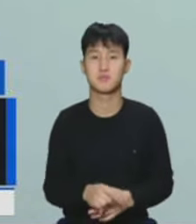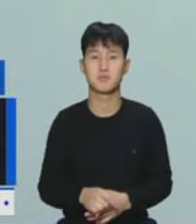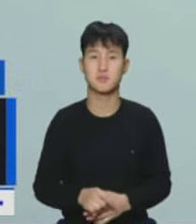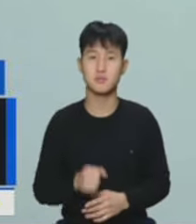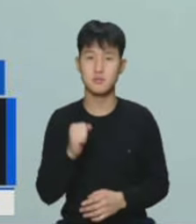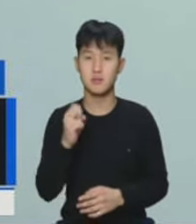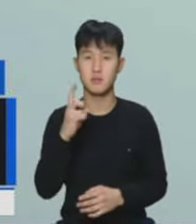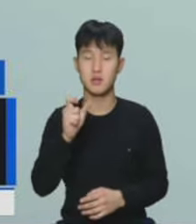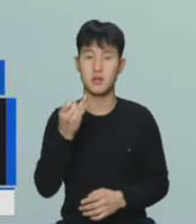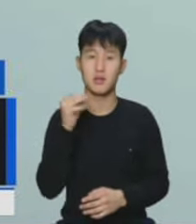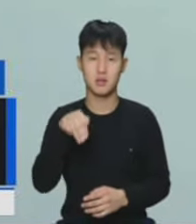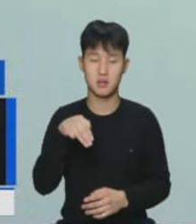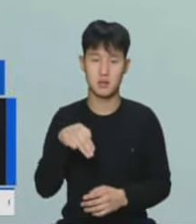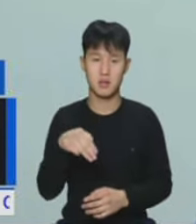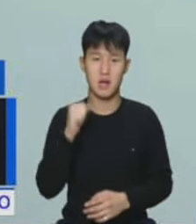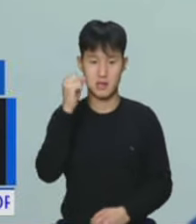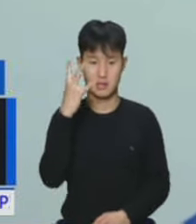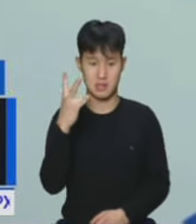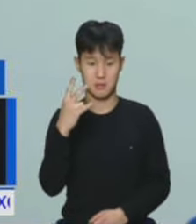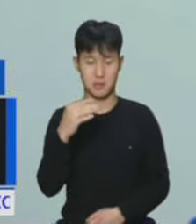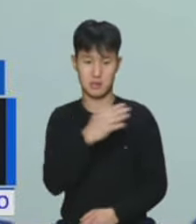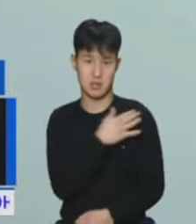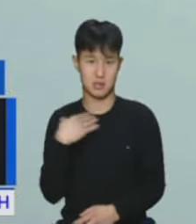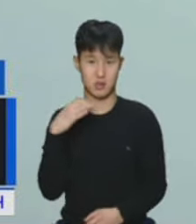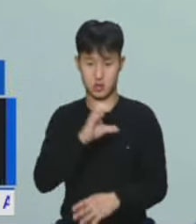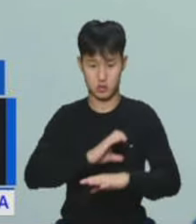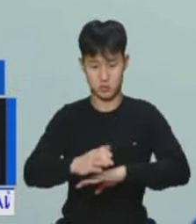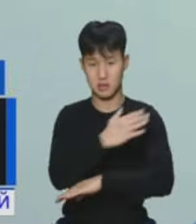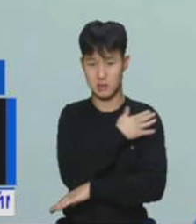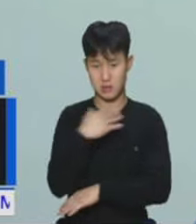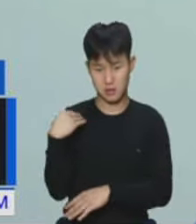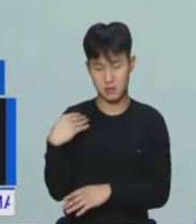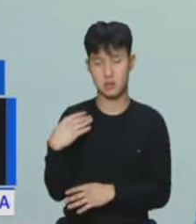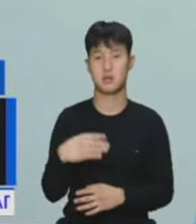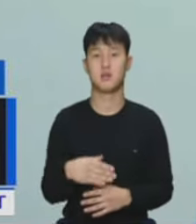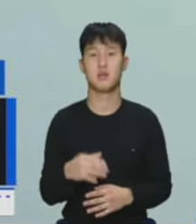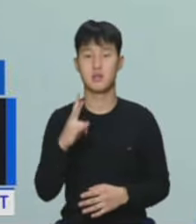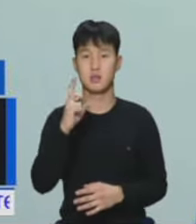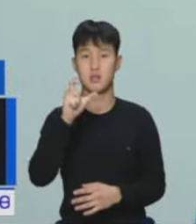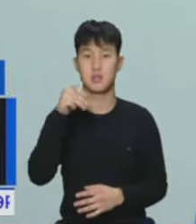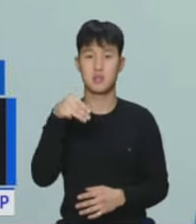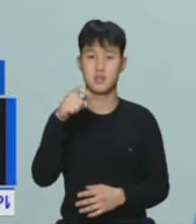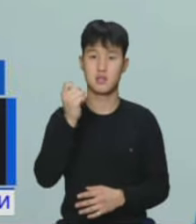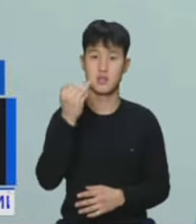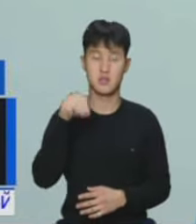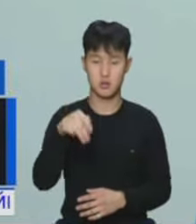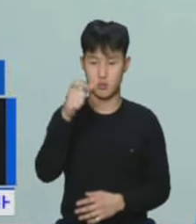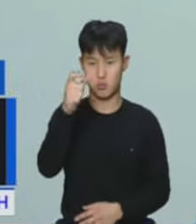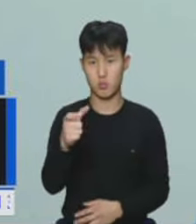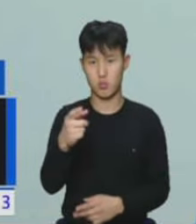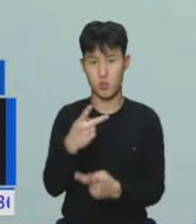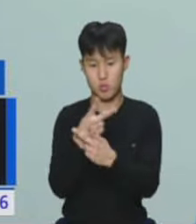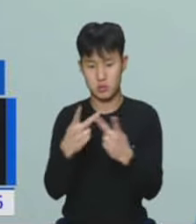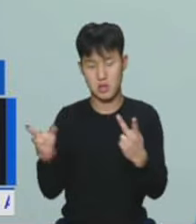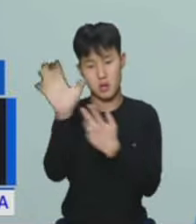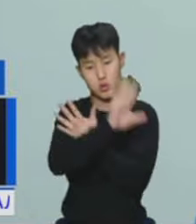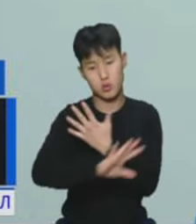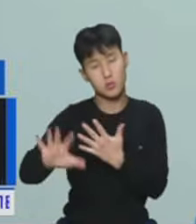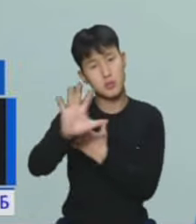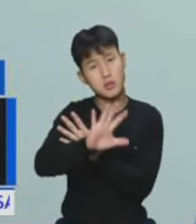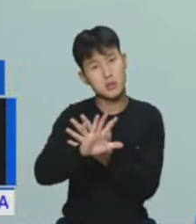дарга болтой сорог сонсгдлоо. Сумын дарга байсан нэхийт гэдэг хүн бол одоо бүр одоо үндэсний аюулгүй